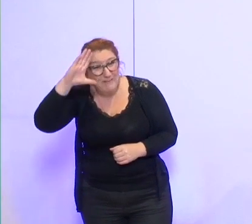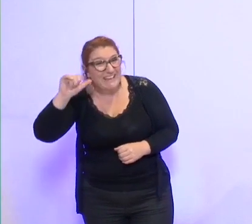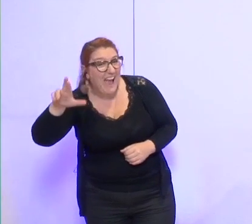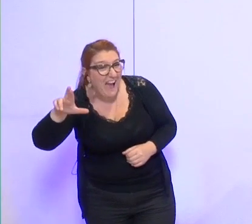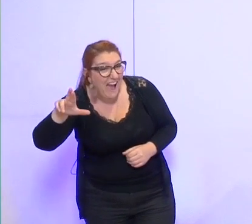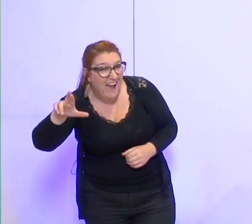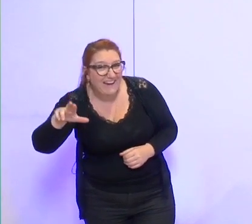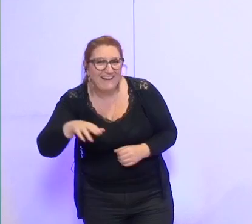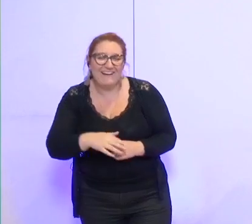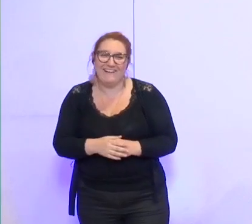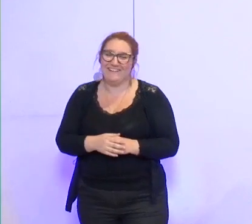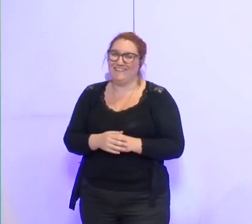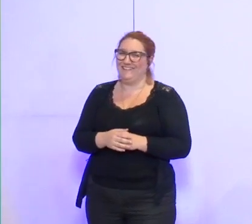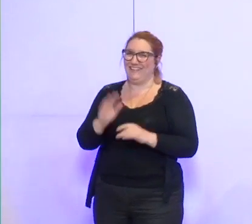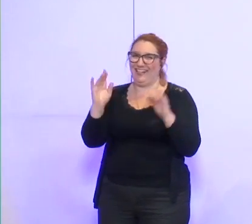pour?